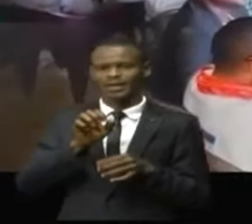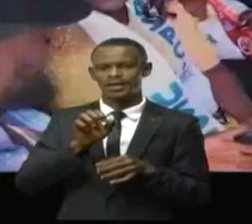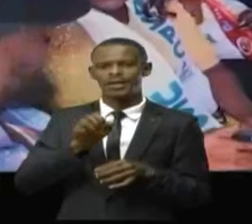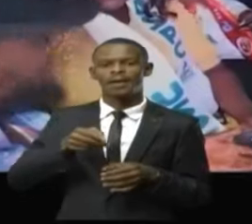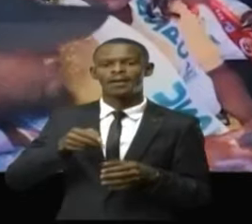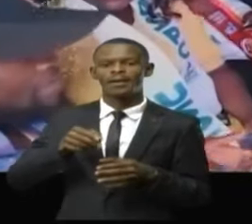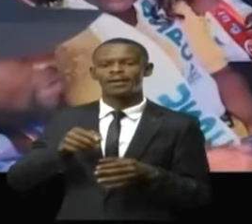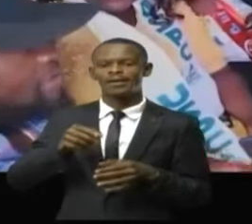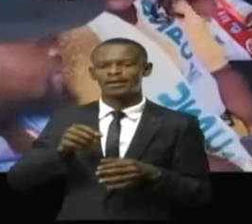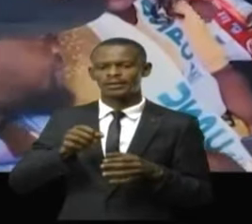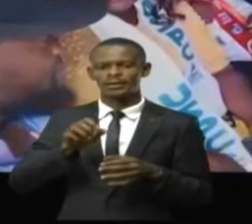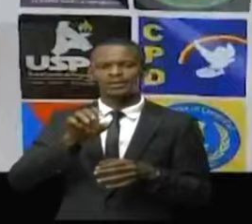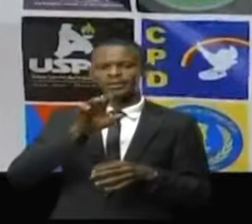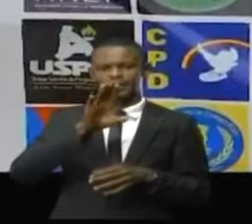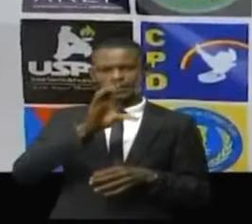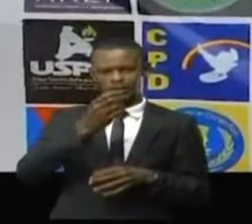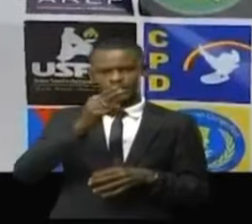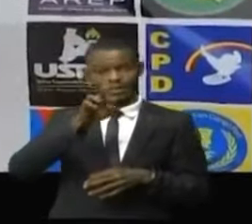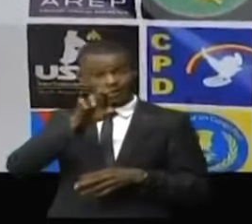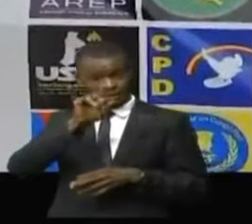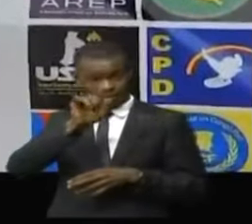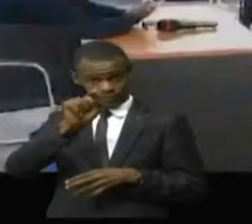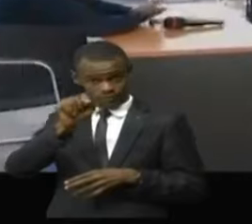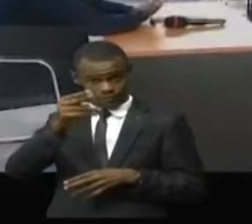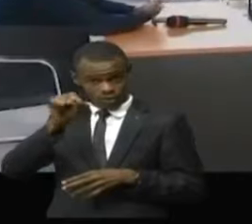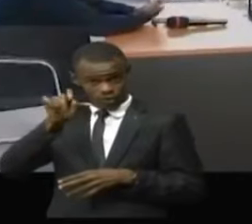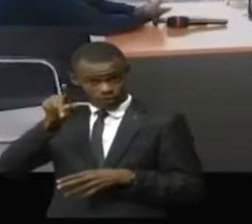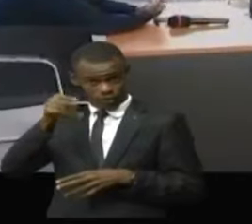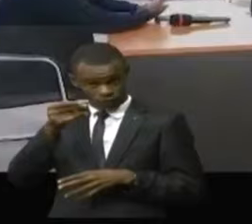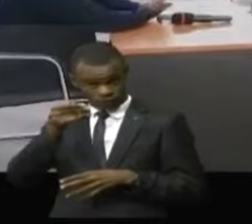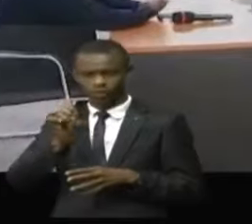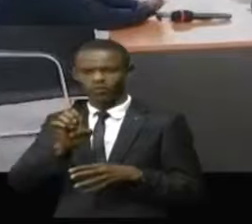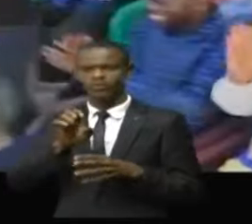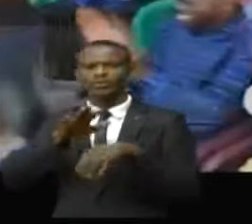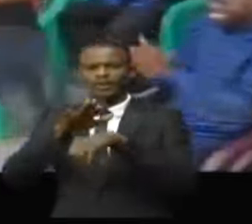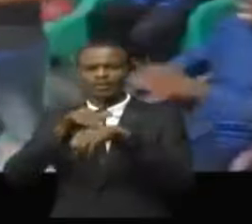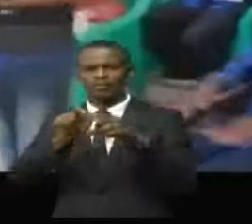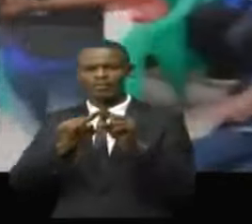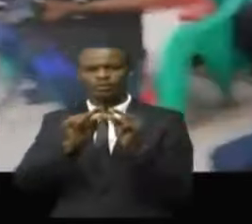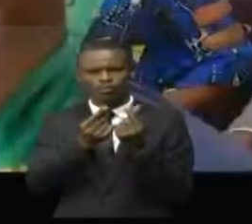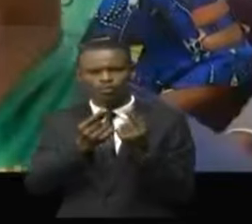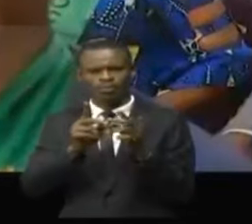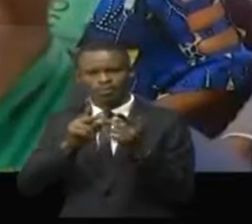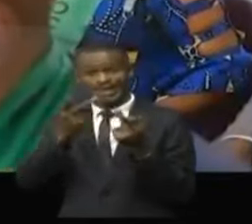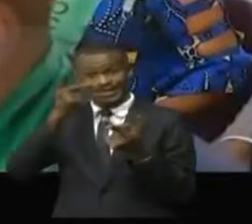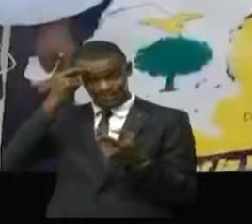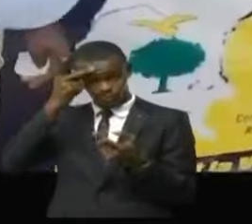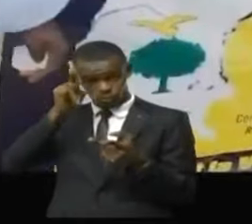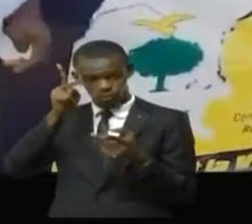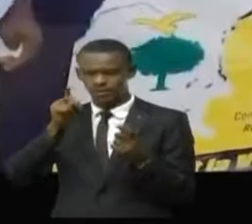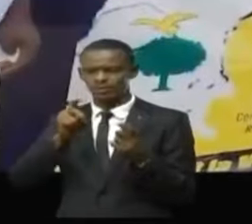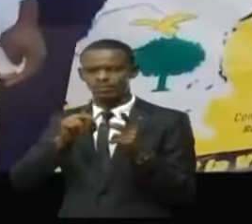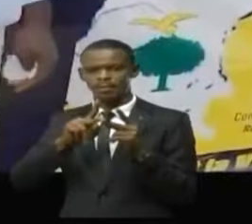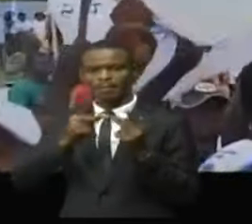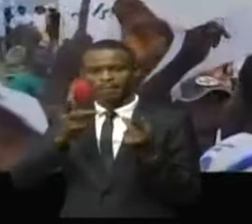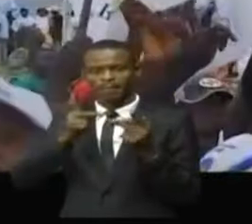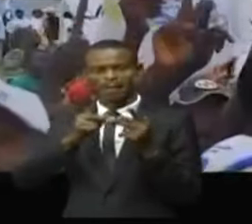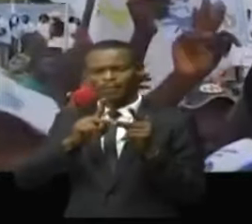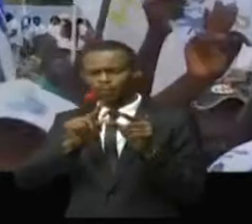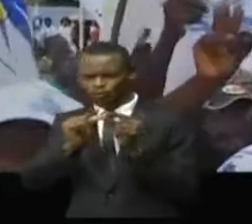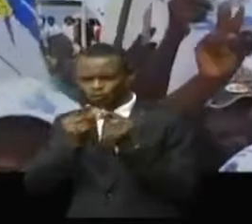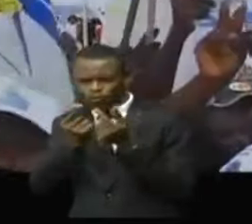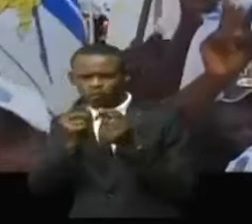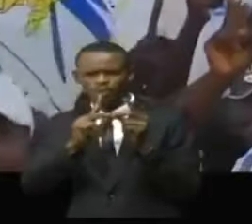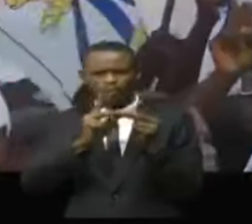campagne de mobilisation générale, le parti politique, membre de cette plateforme électorale, ont répondu promptement à l'accueil du